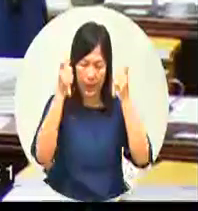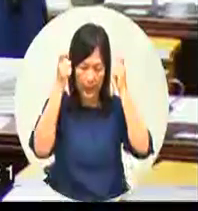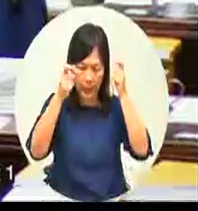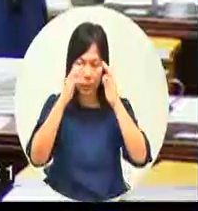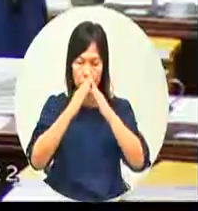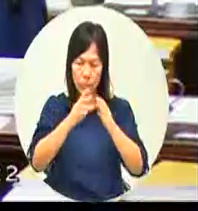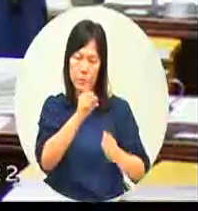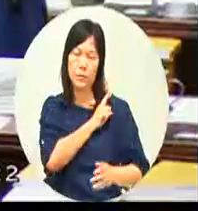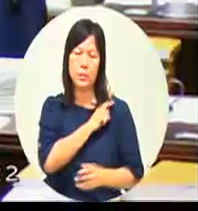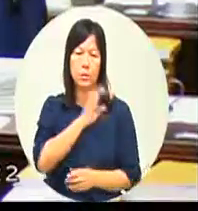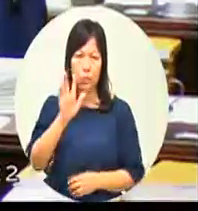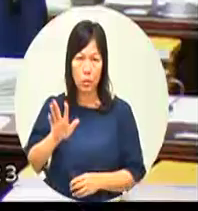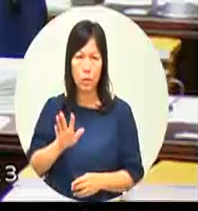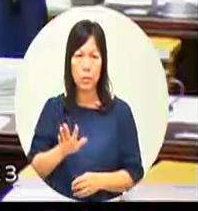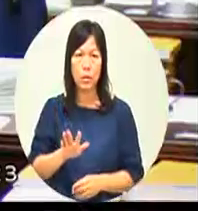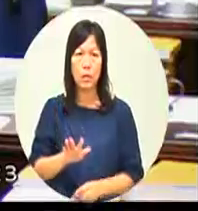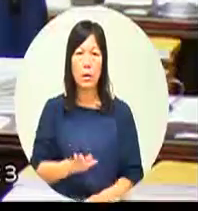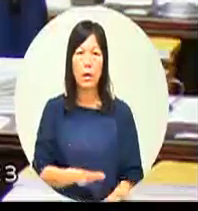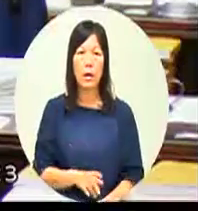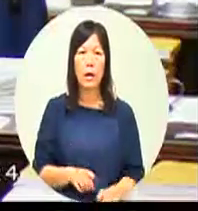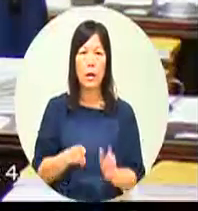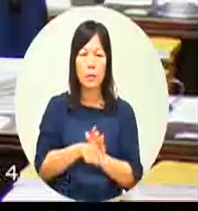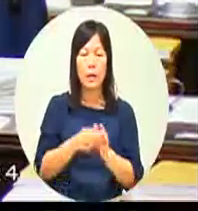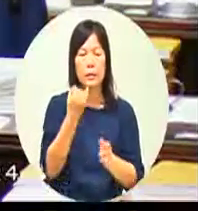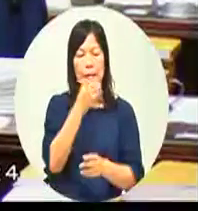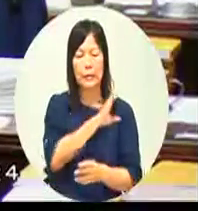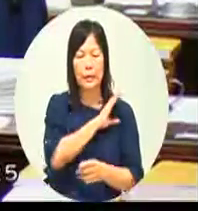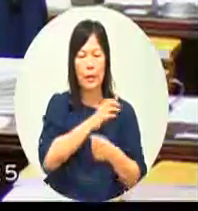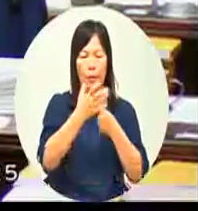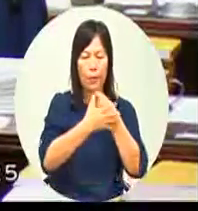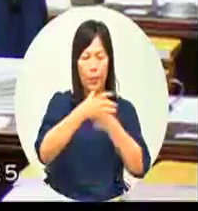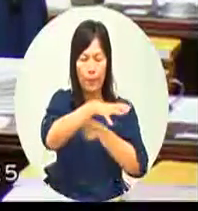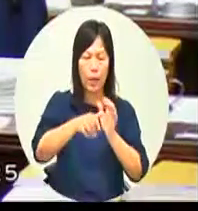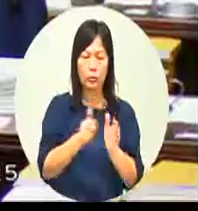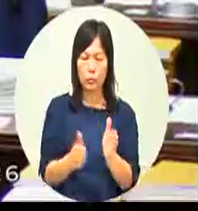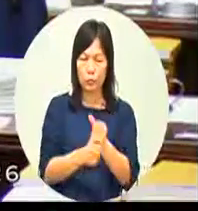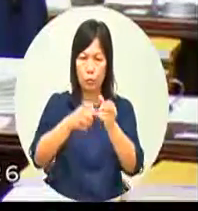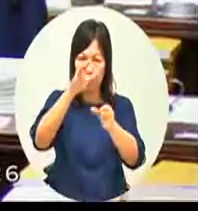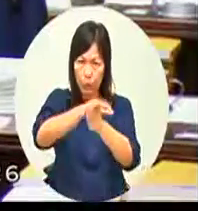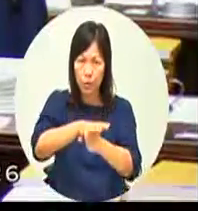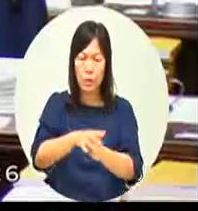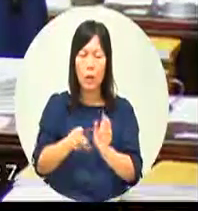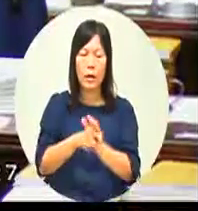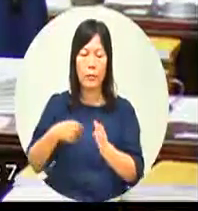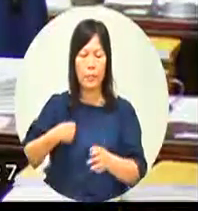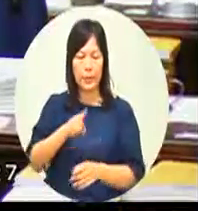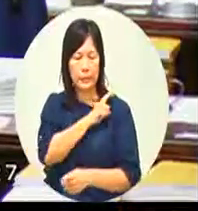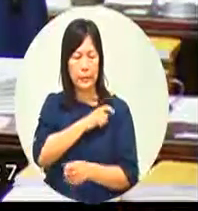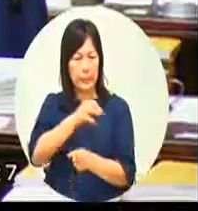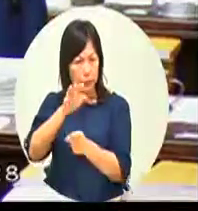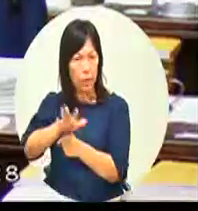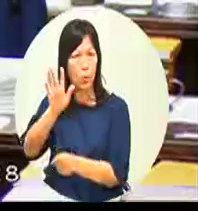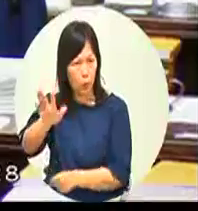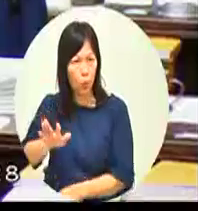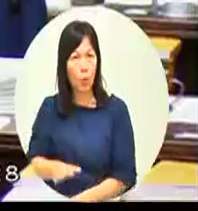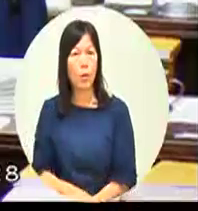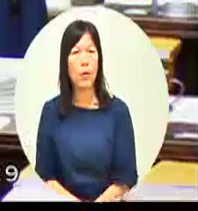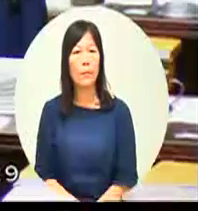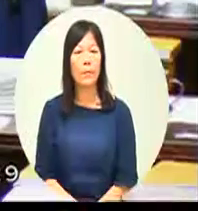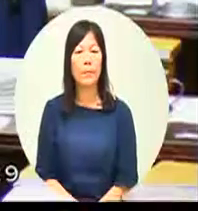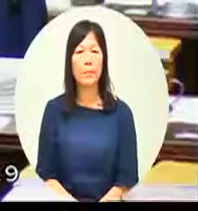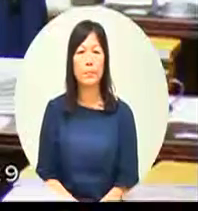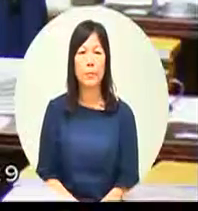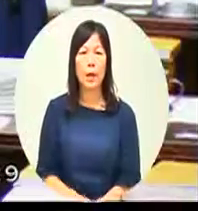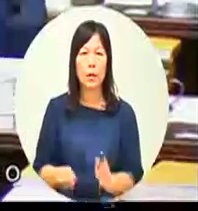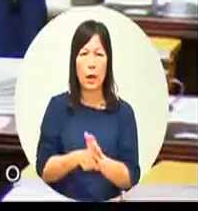己的经费，当然环保署有补助，但是基本上是自己的经费去编入预算，